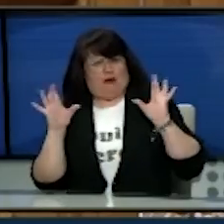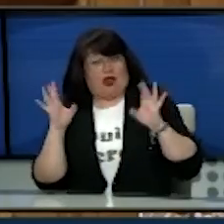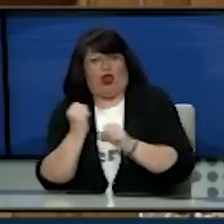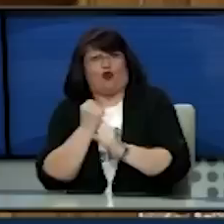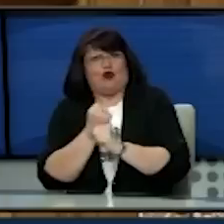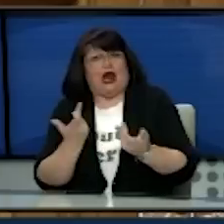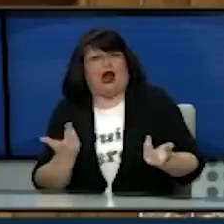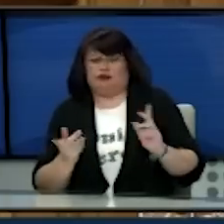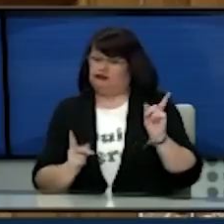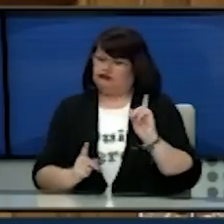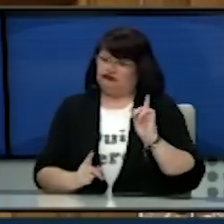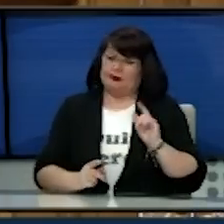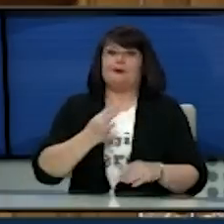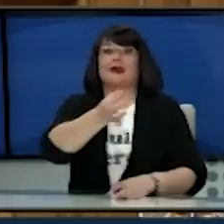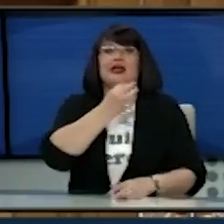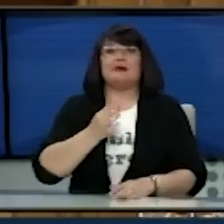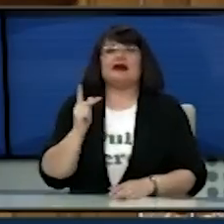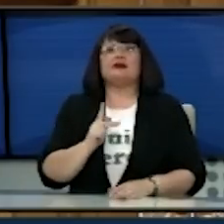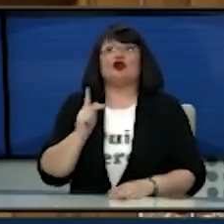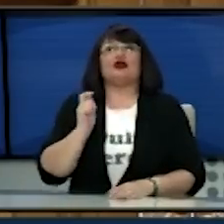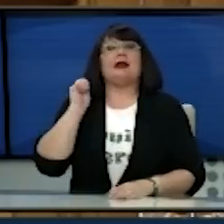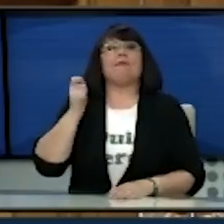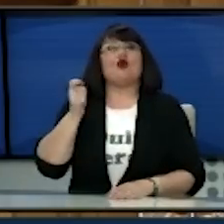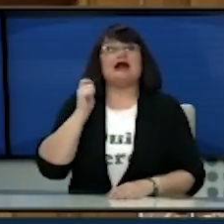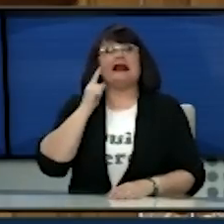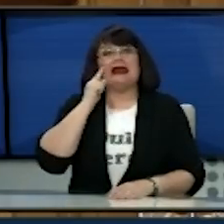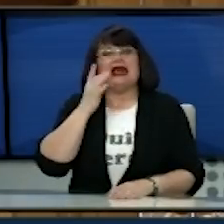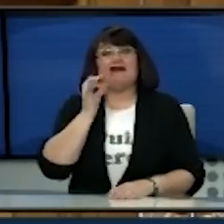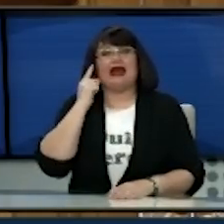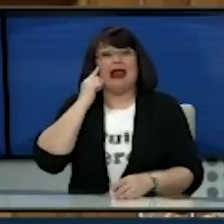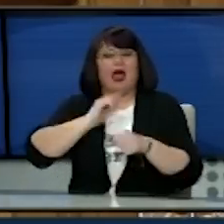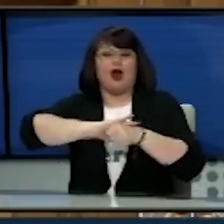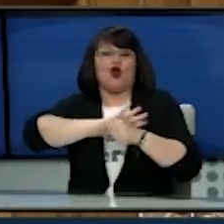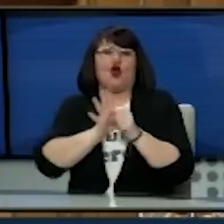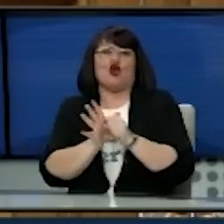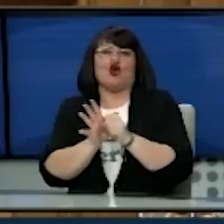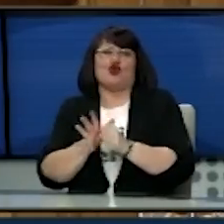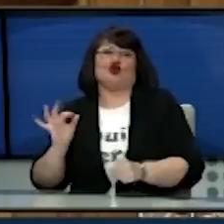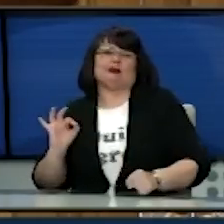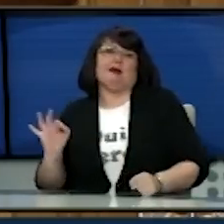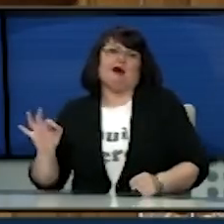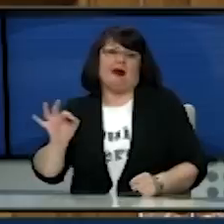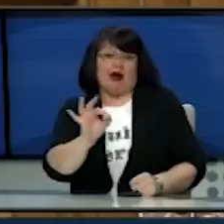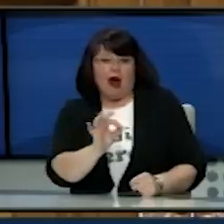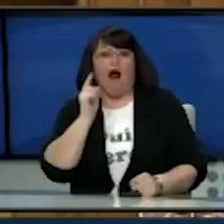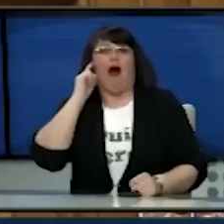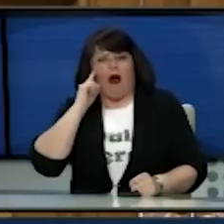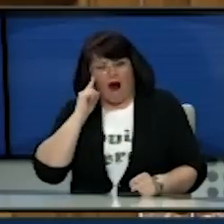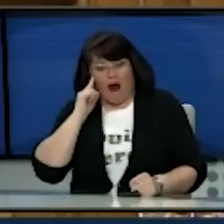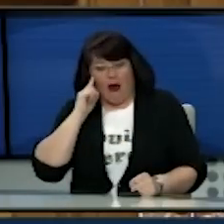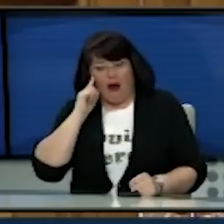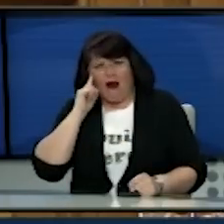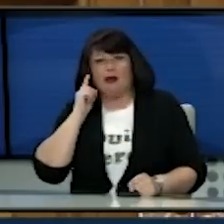συνεχίζουμε. Μιλάτε για κοινωνική πολιτική όταν με ευκαιρία την πανδημία υλοποιήσατε με τους